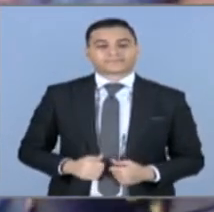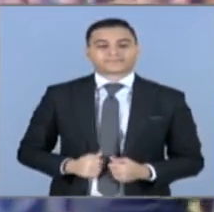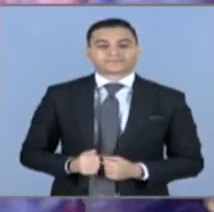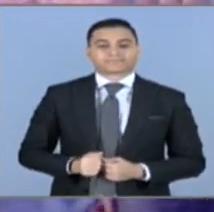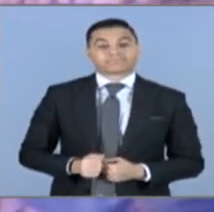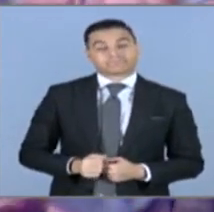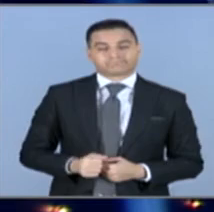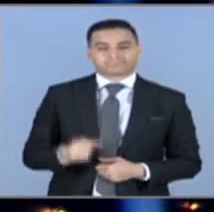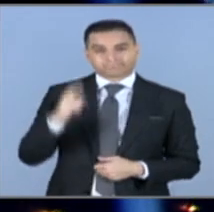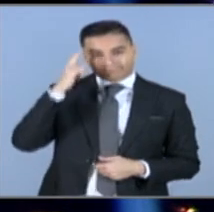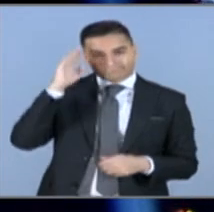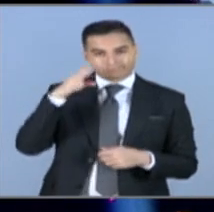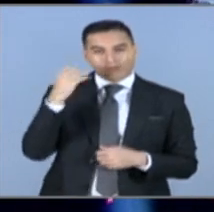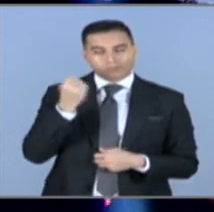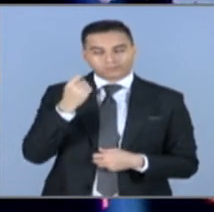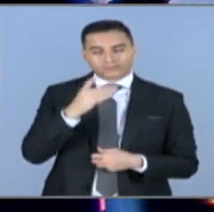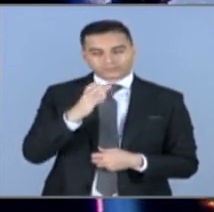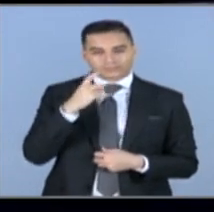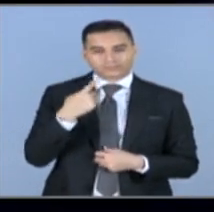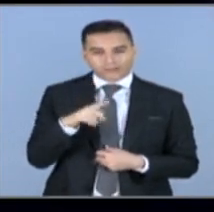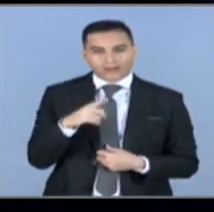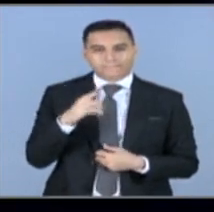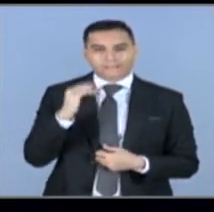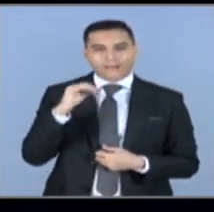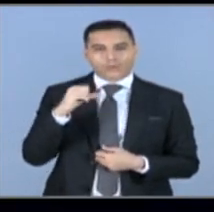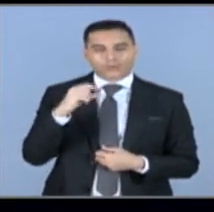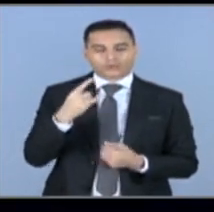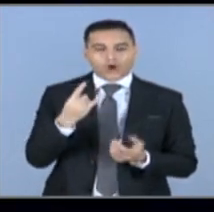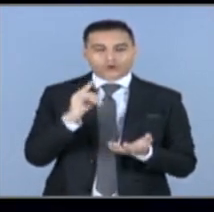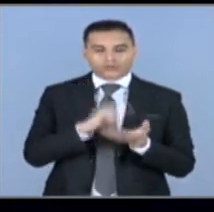هو فعلا بيرم التونسي. برافو عليك يا محمود، عشانات 30.